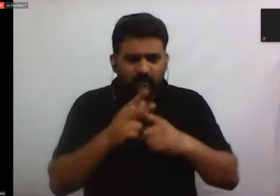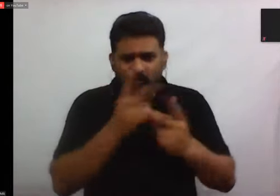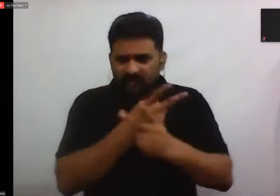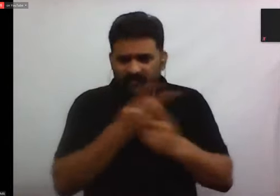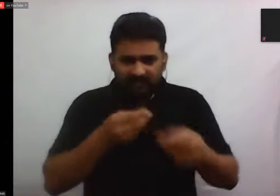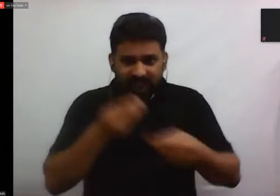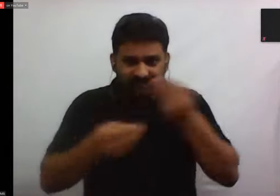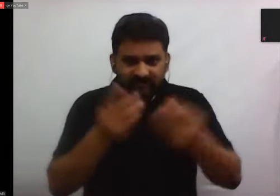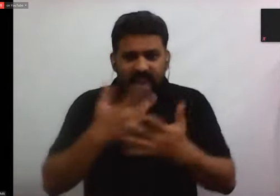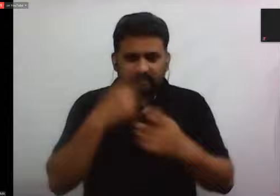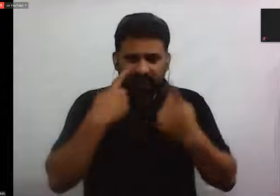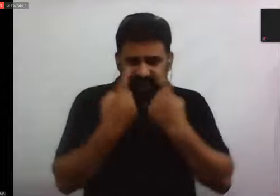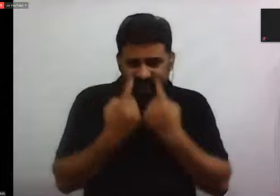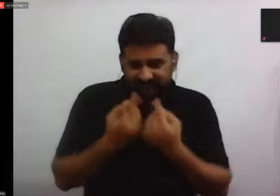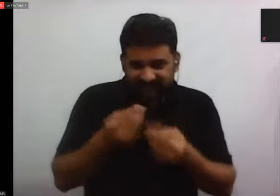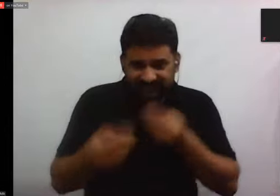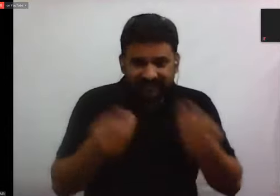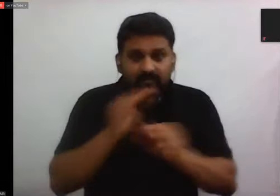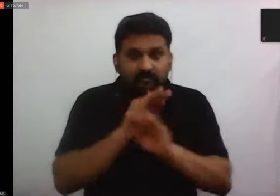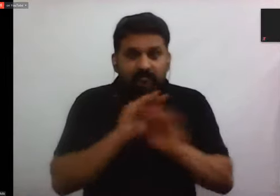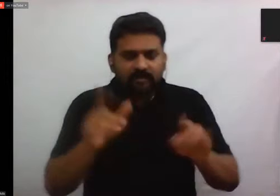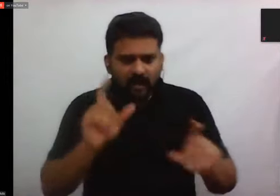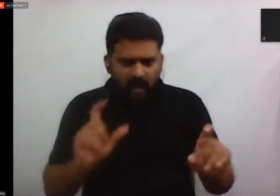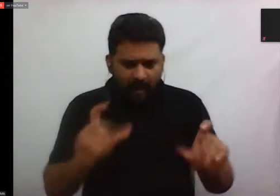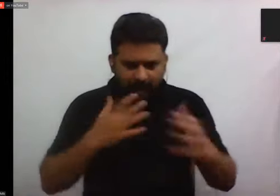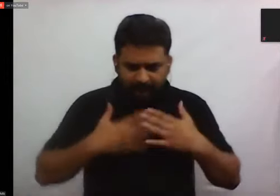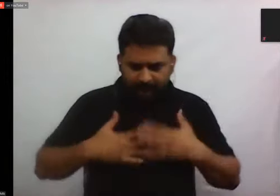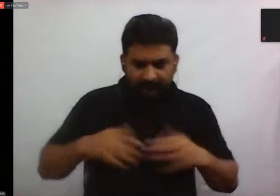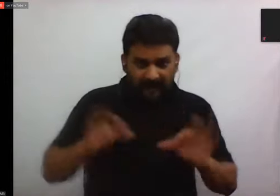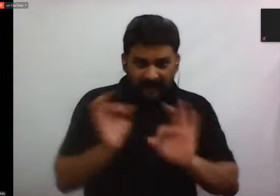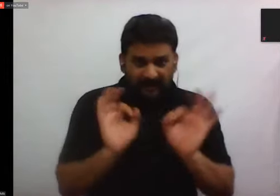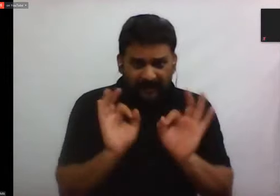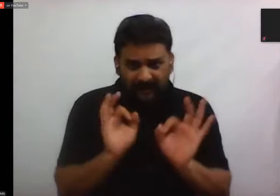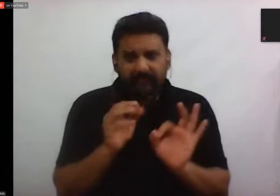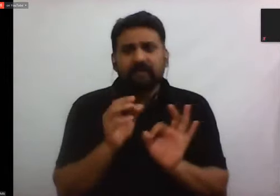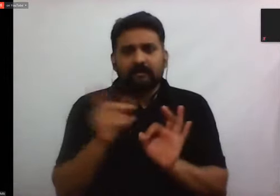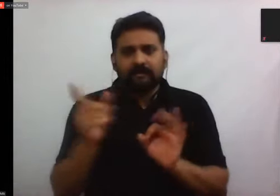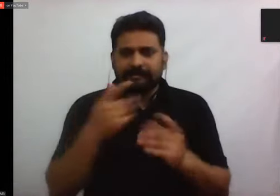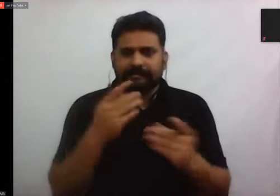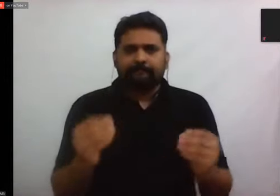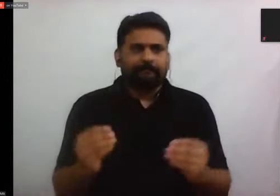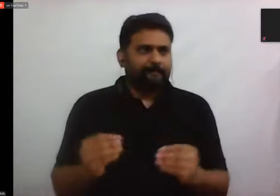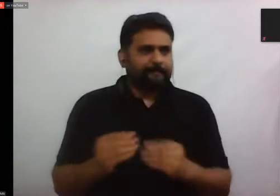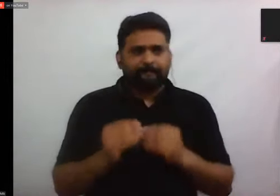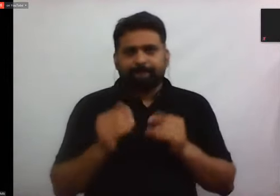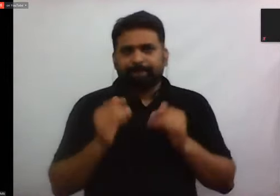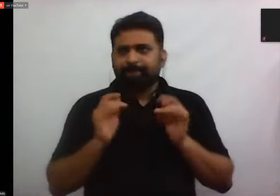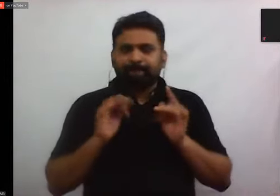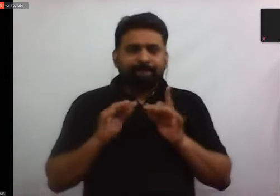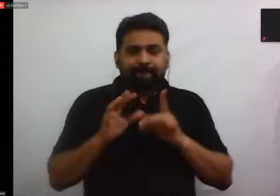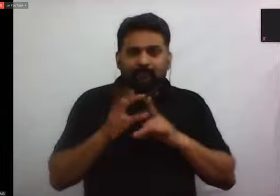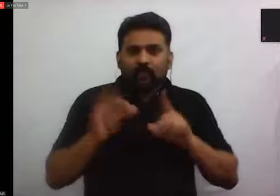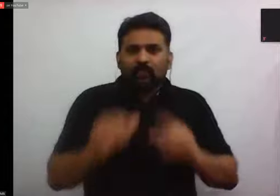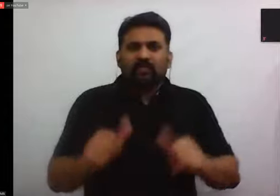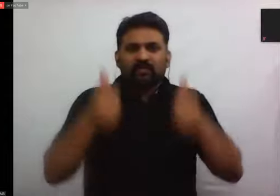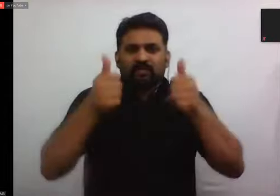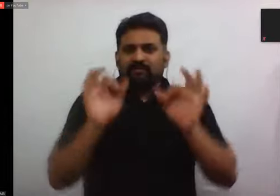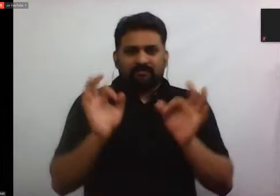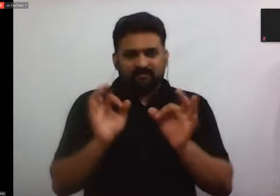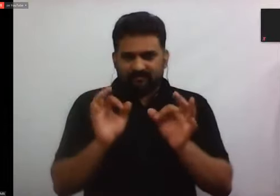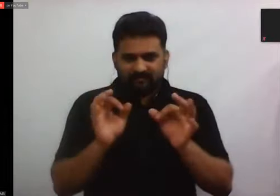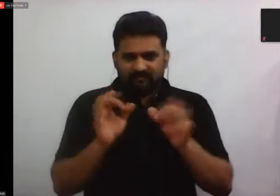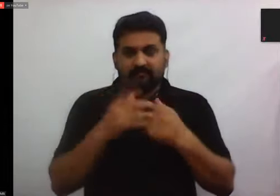फंक्शनल असेसमेंट. बच्चा अगर कंफर्टेबल नहीं है तो वो परफॉर्म नहीं करेगा. सो सबसे पहले